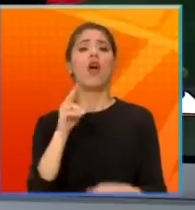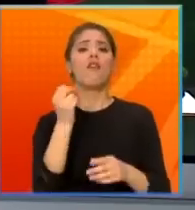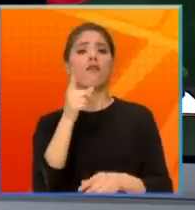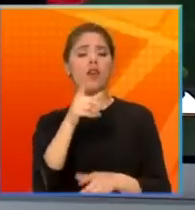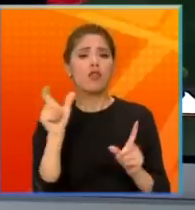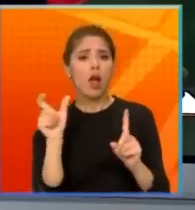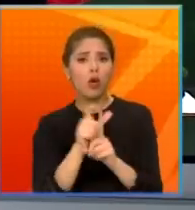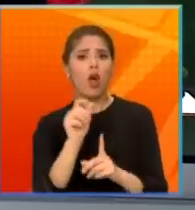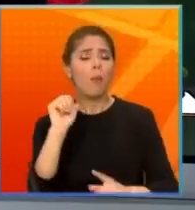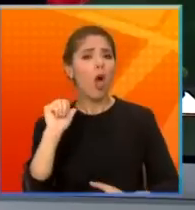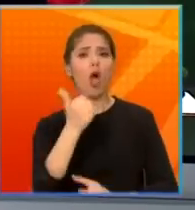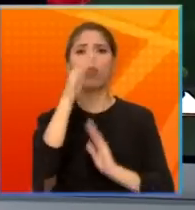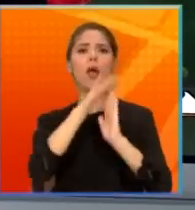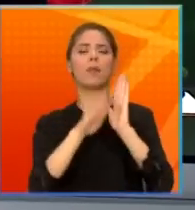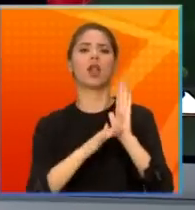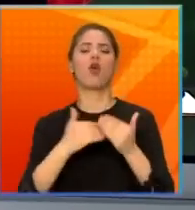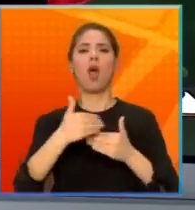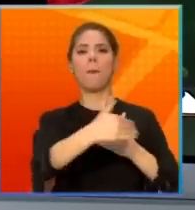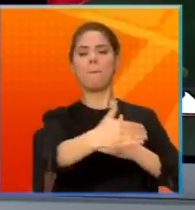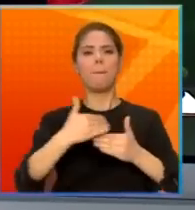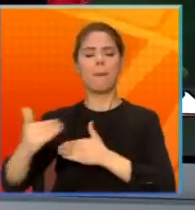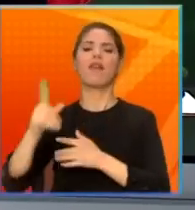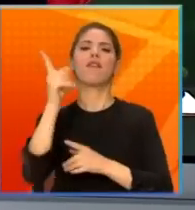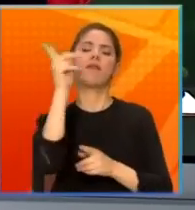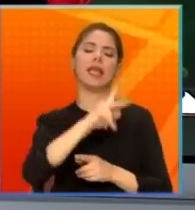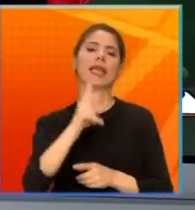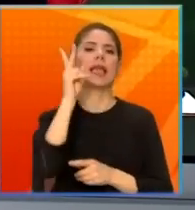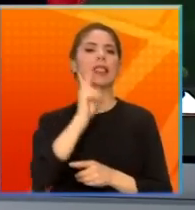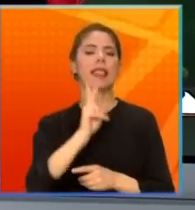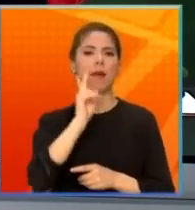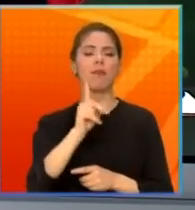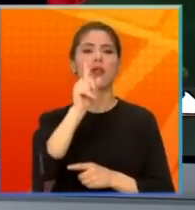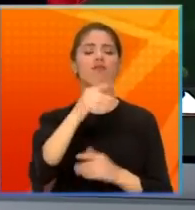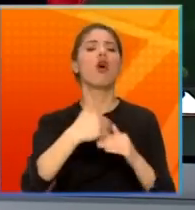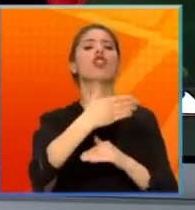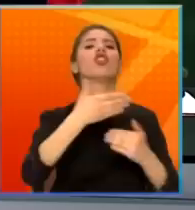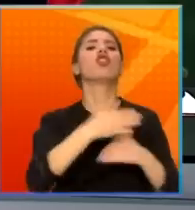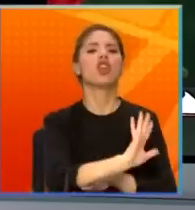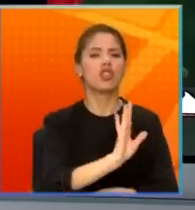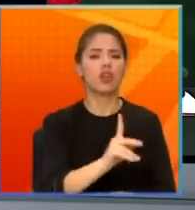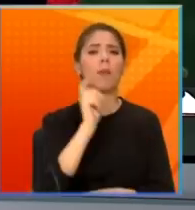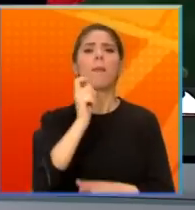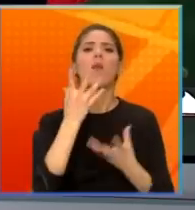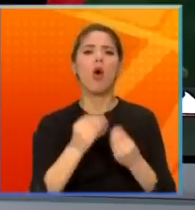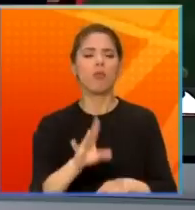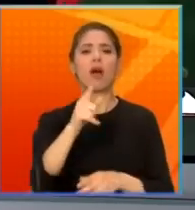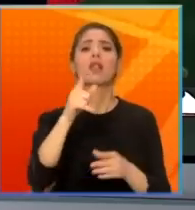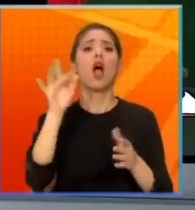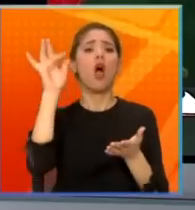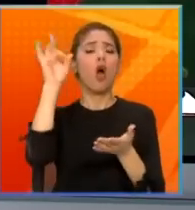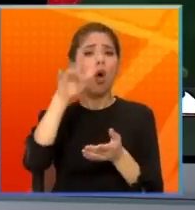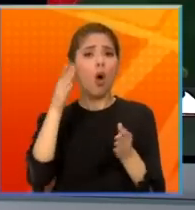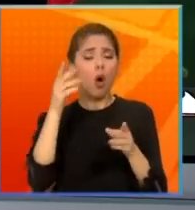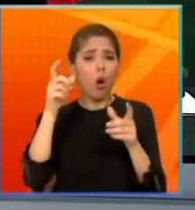Virüsten korunmanın en önemli kuralı izolasyon ve hijyen. Mecbur kalmadıkça dışarı çıkmamamız ve eğer bir şekilde ortak